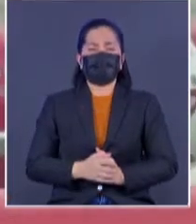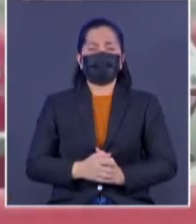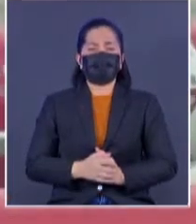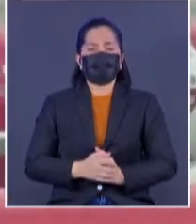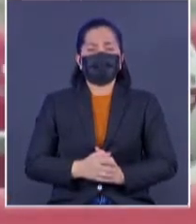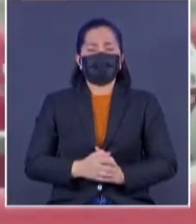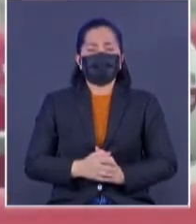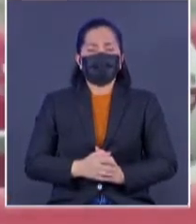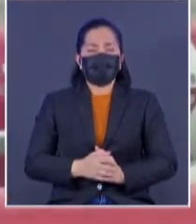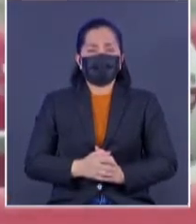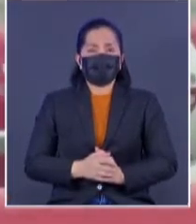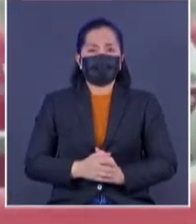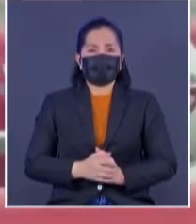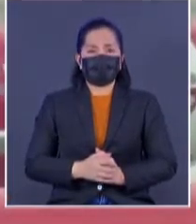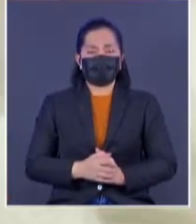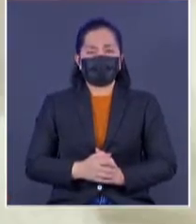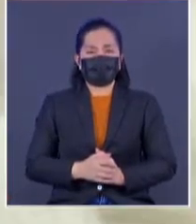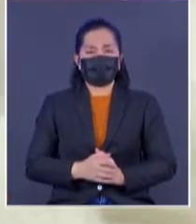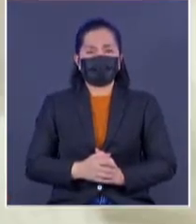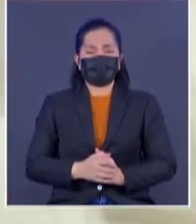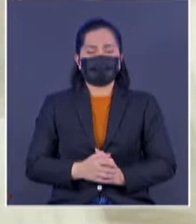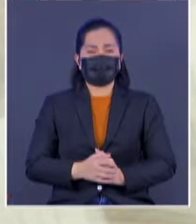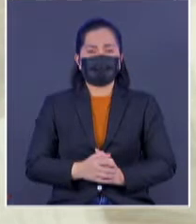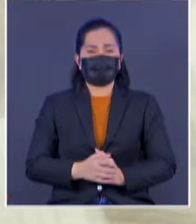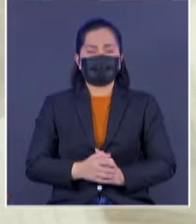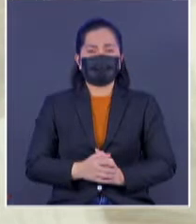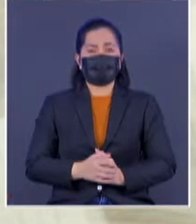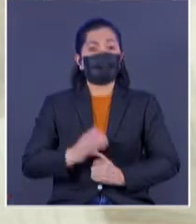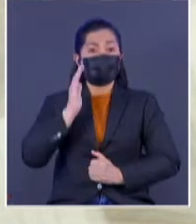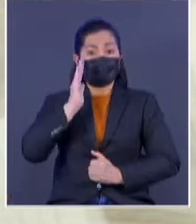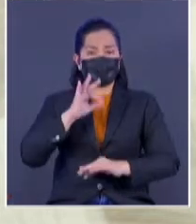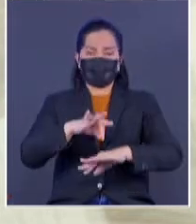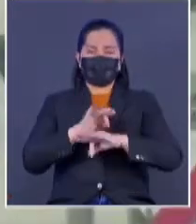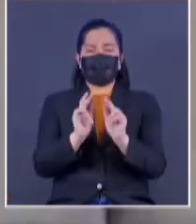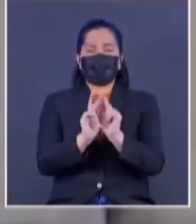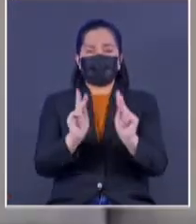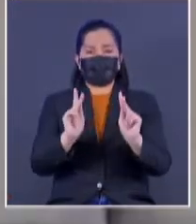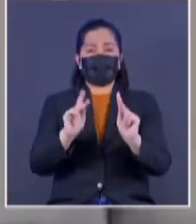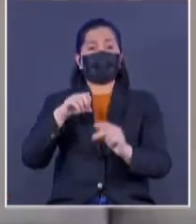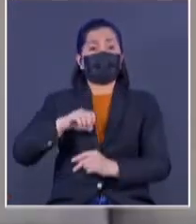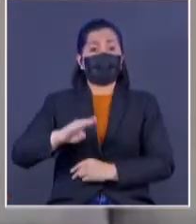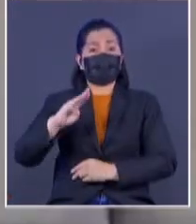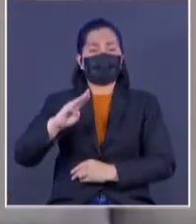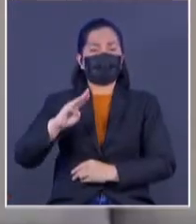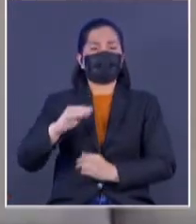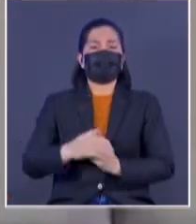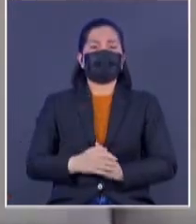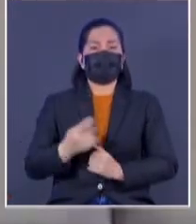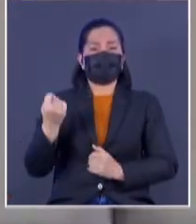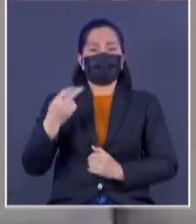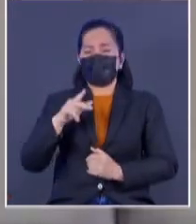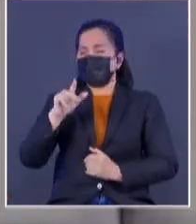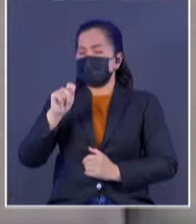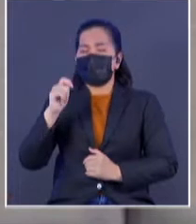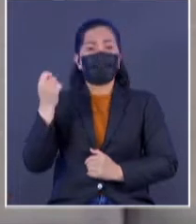าทางด้านนายนิตินัยสิริสมัทการครับกรรมการผู้อำนวยการใหญ่บริษัทท่าอากาศยานไทยจำกัดมหาชนหรือทออ